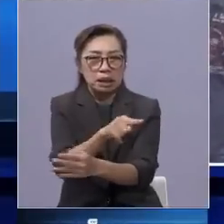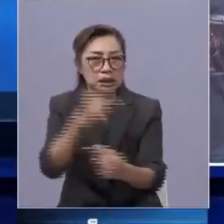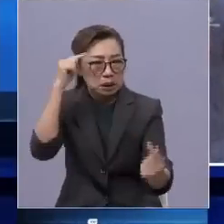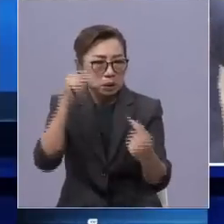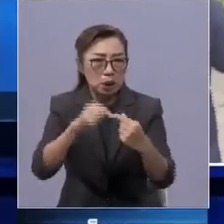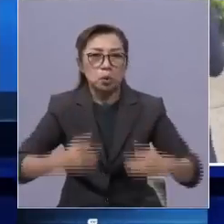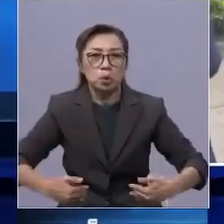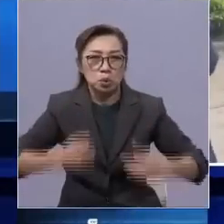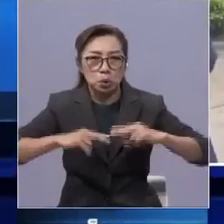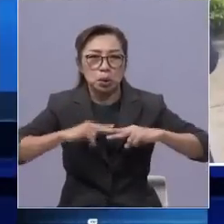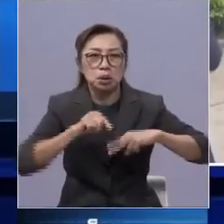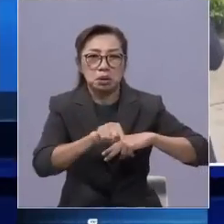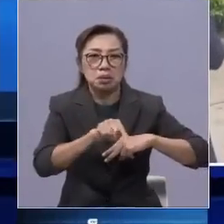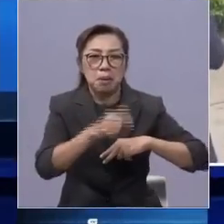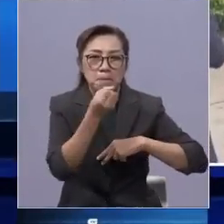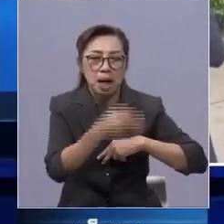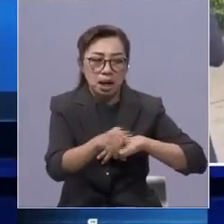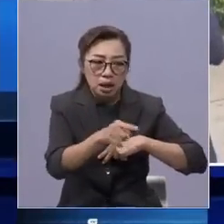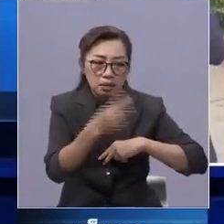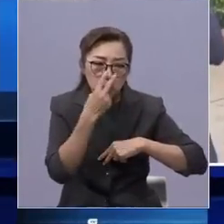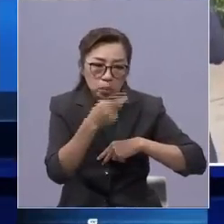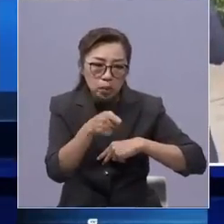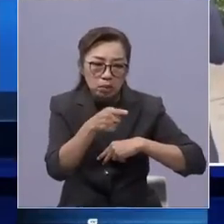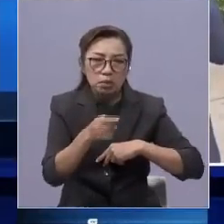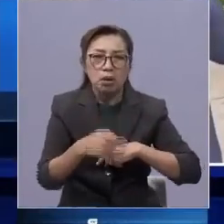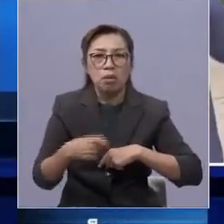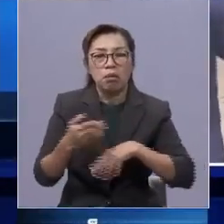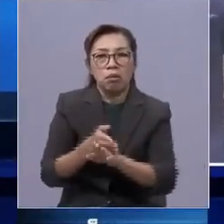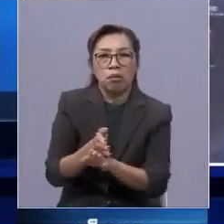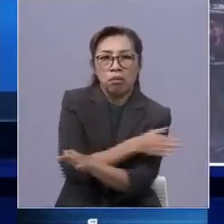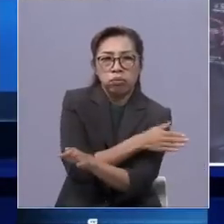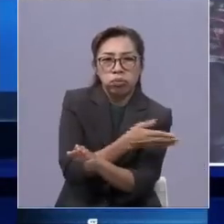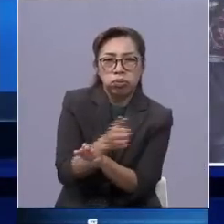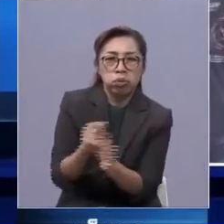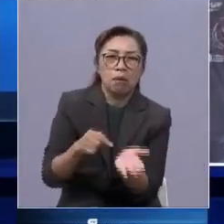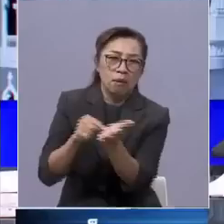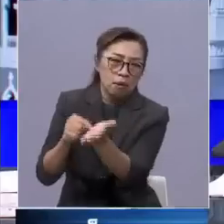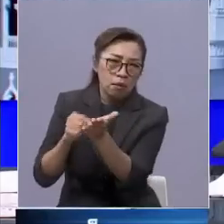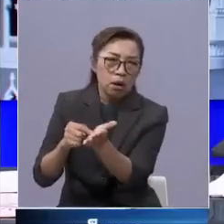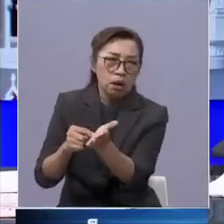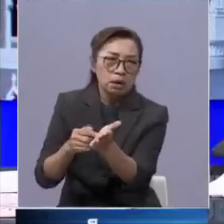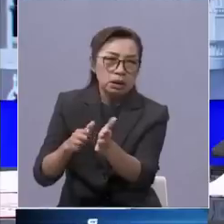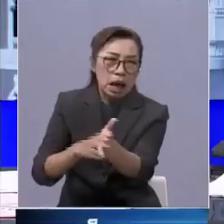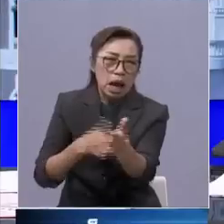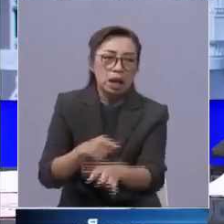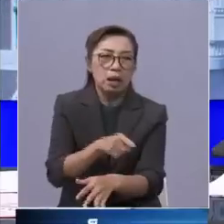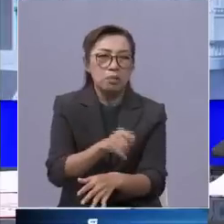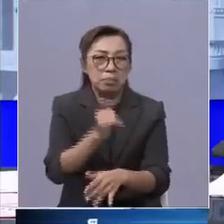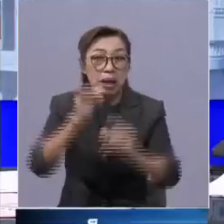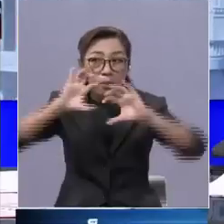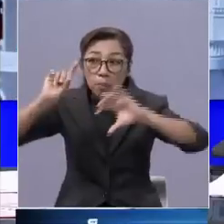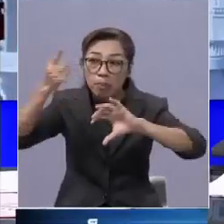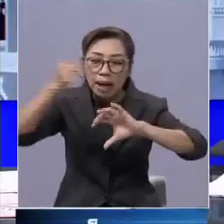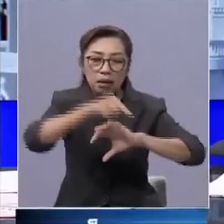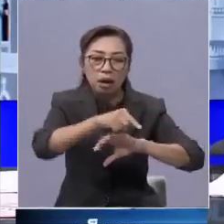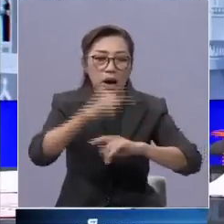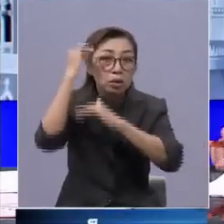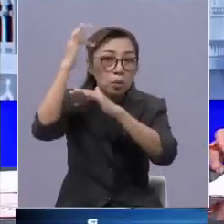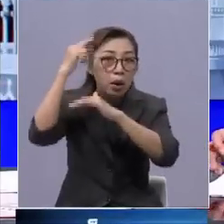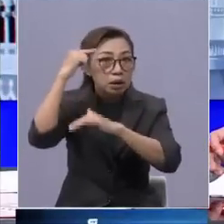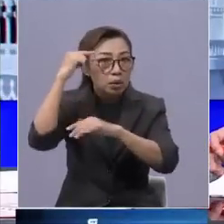ญนะฮะแล้วก็นโยบายต่างๆเหล่านี้เป็นสิ่งที่เรียกร้องมานานหลายสมัยนะก็เขาก็คงมีความคาดหวังกับรัฐบาลใหม่ที่เข้ามาต